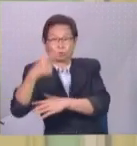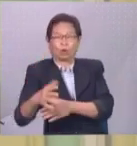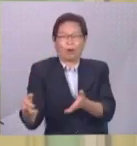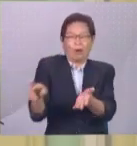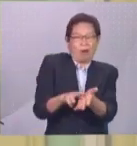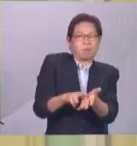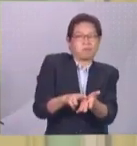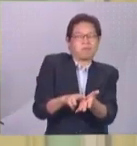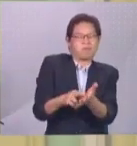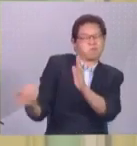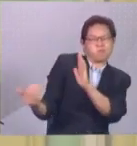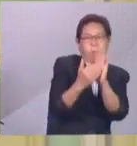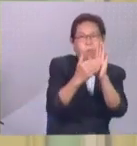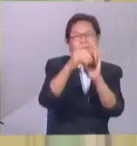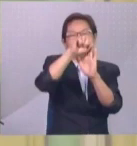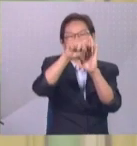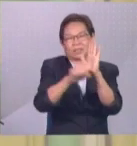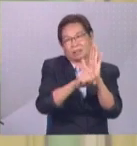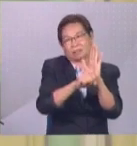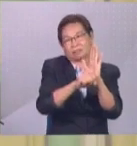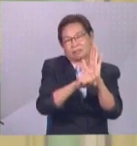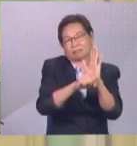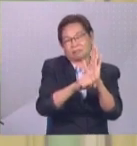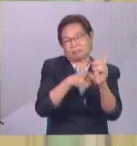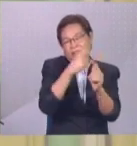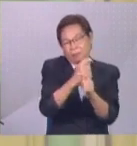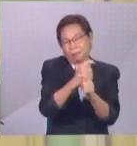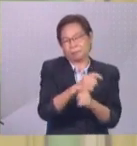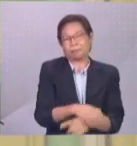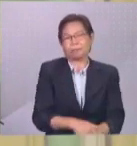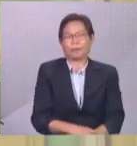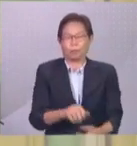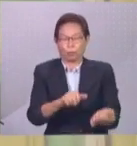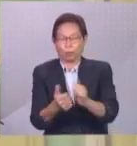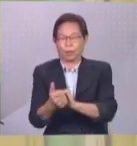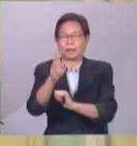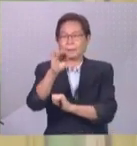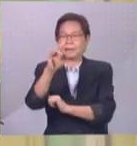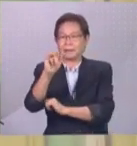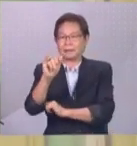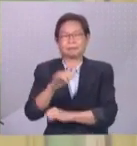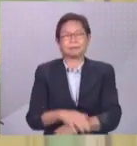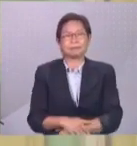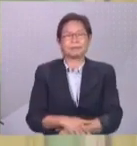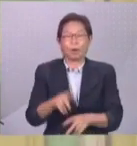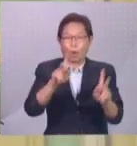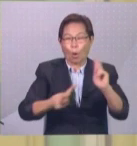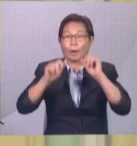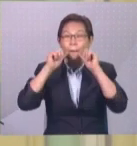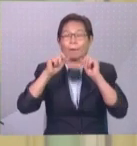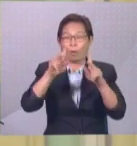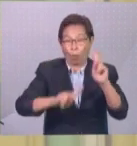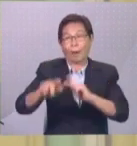Telah dilaporkan melanggar syarat-syarat yang telah ditetapkan oleh Mickey orang awam